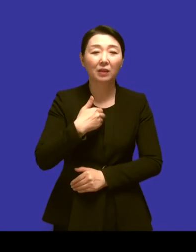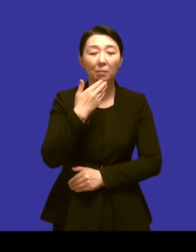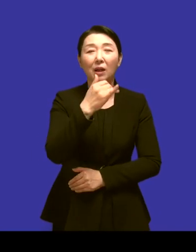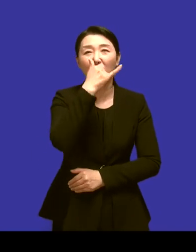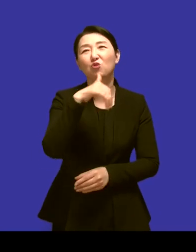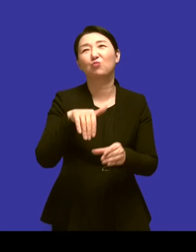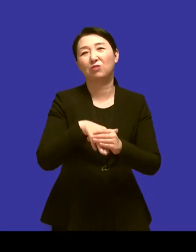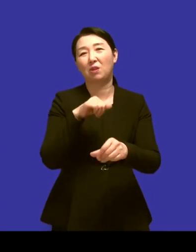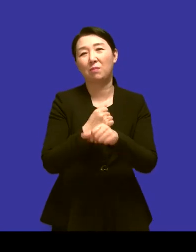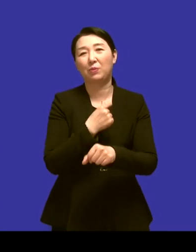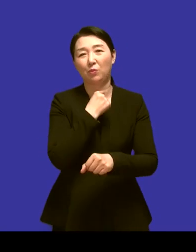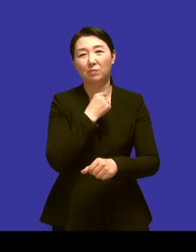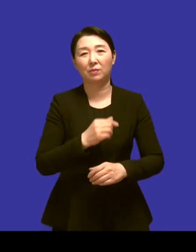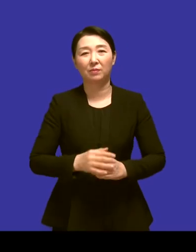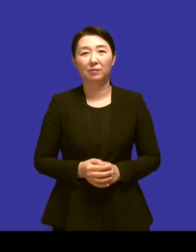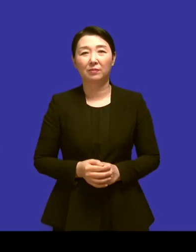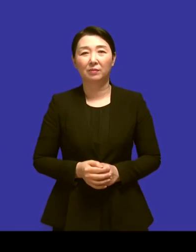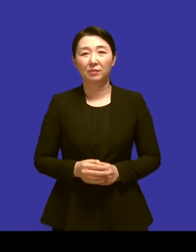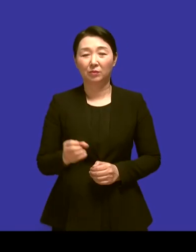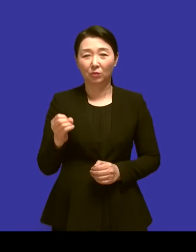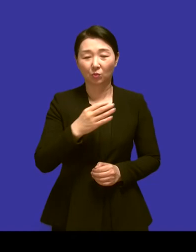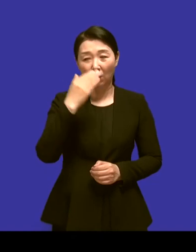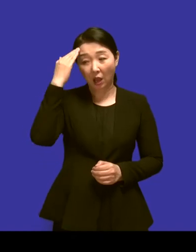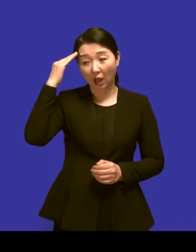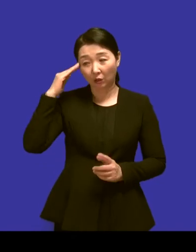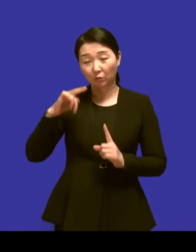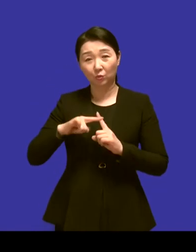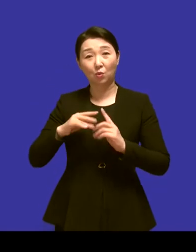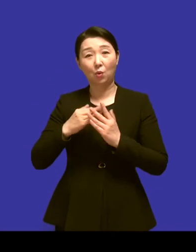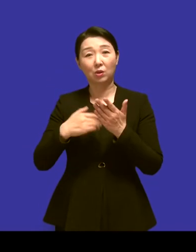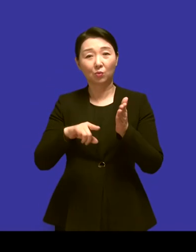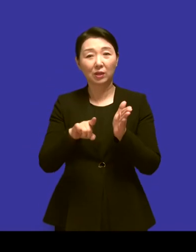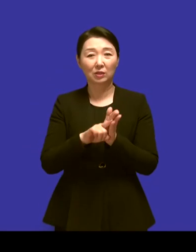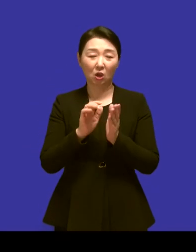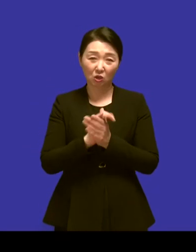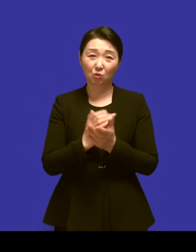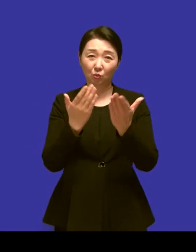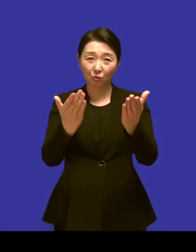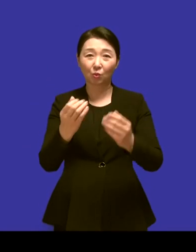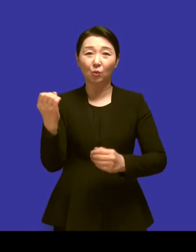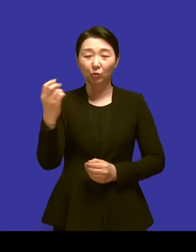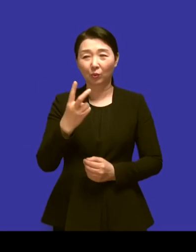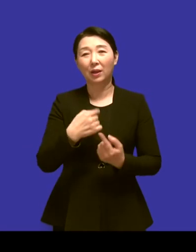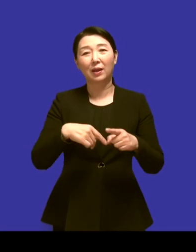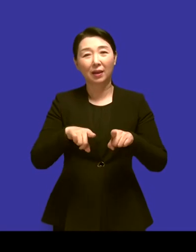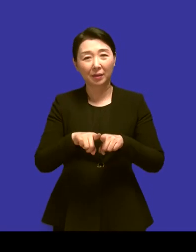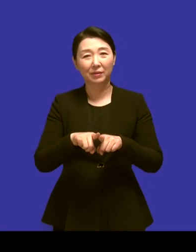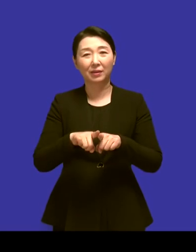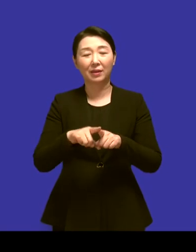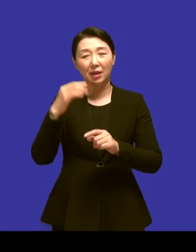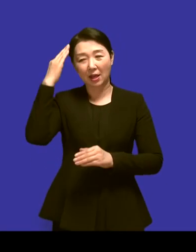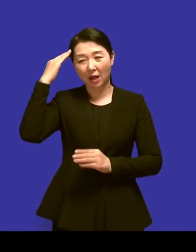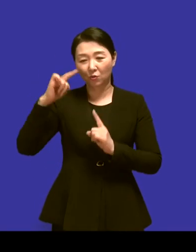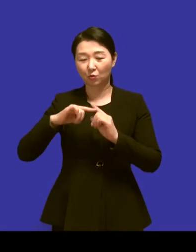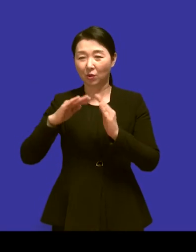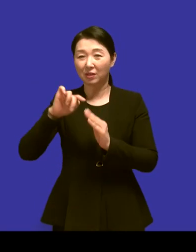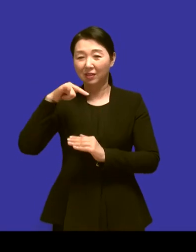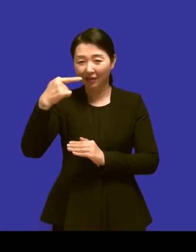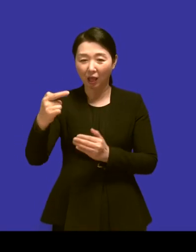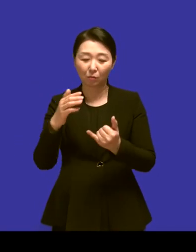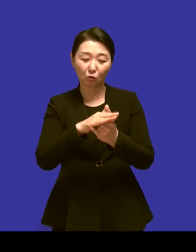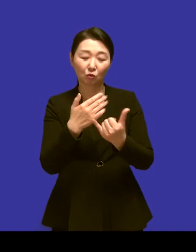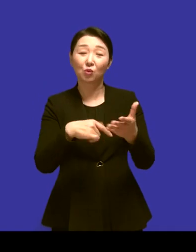문화도 만들고 싶고 또 이제 한국 교회를 위해 또 기도하면서 이제 함께 또 한국 교회에 있는 다음 세대들을